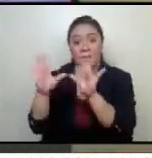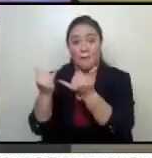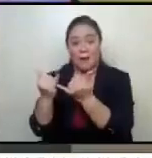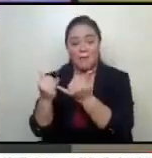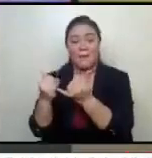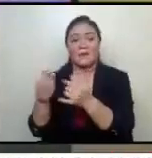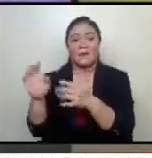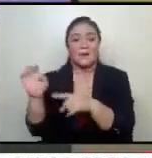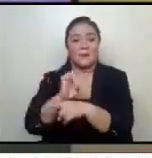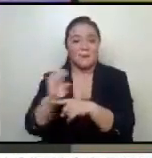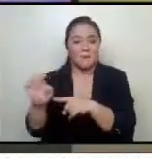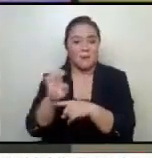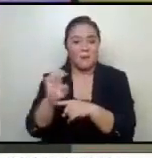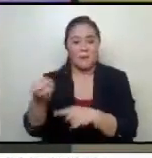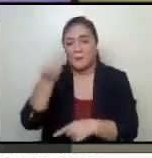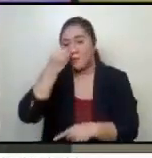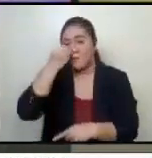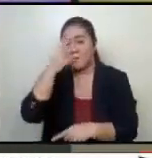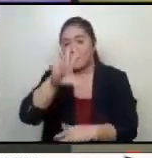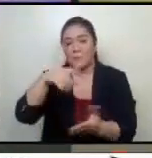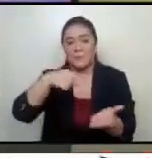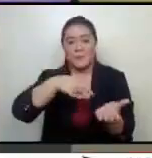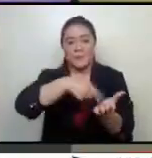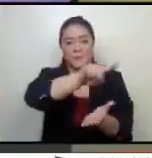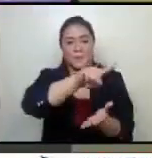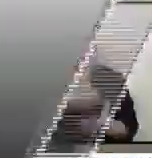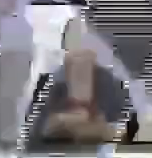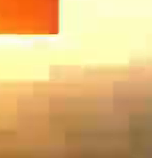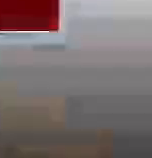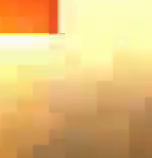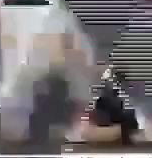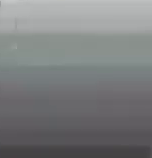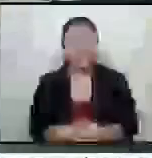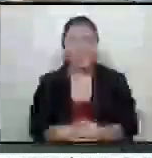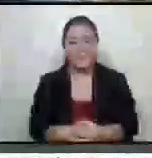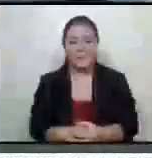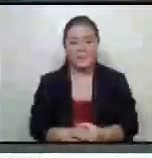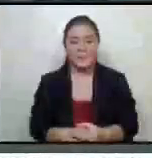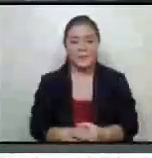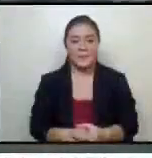report ni Rod Lagusad Live. Rise and shine, Rod!